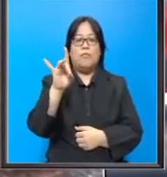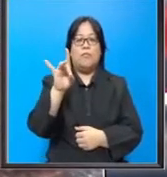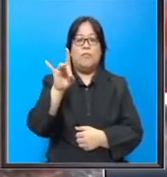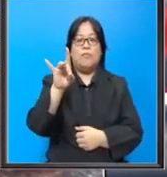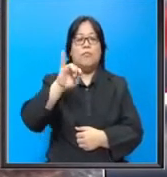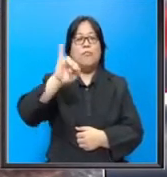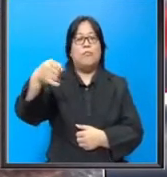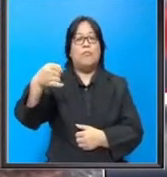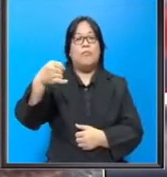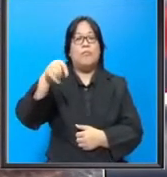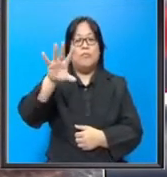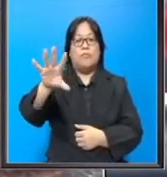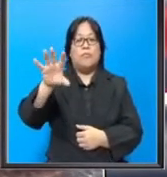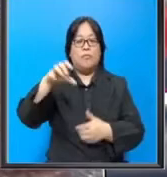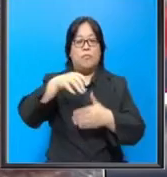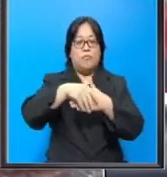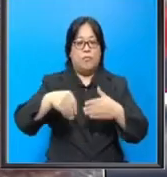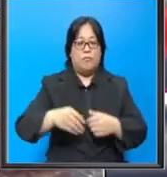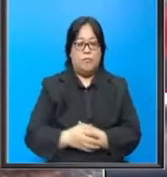18052018